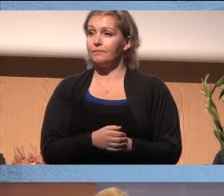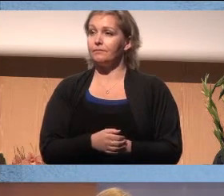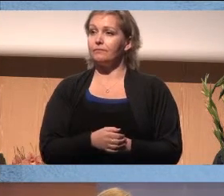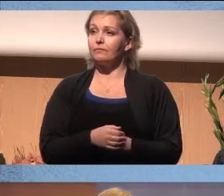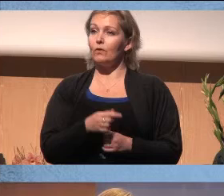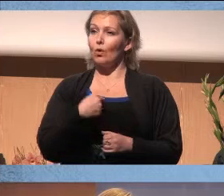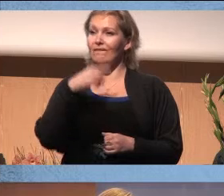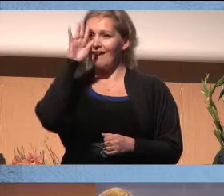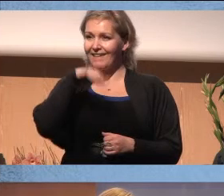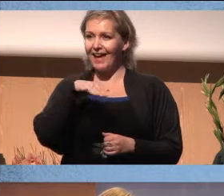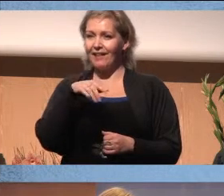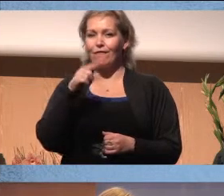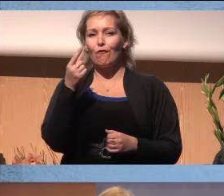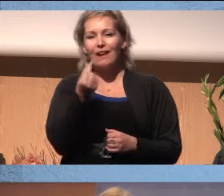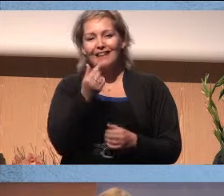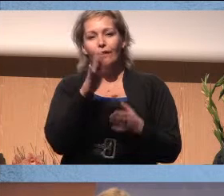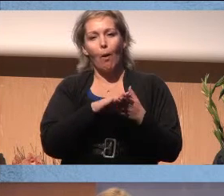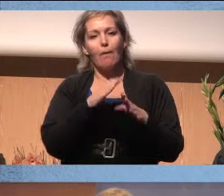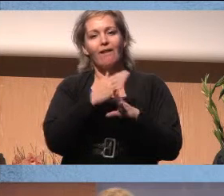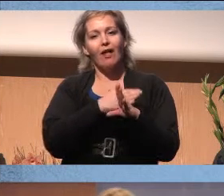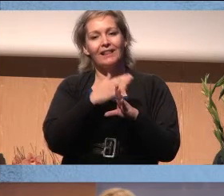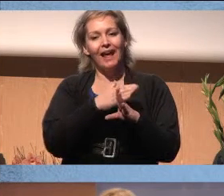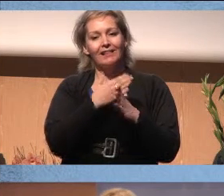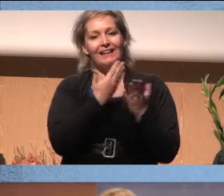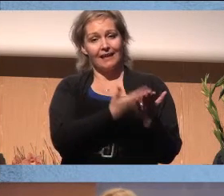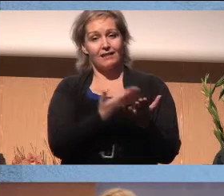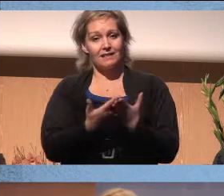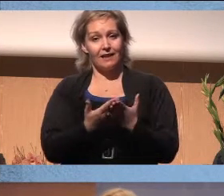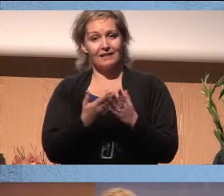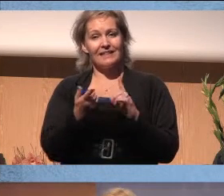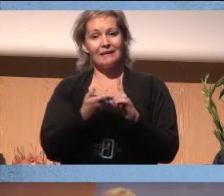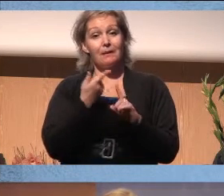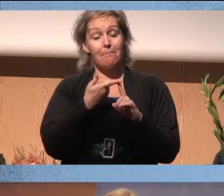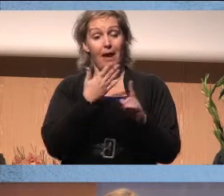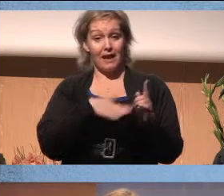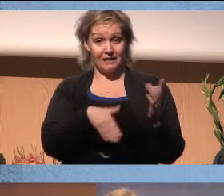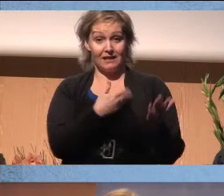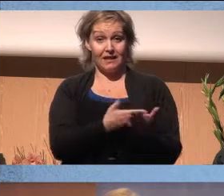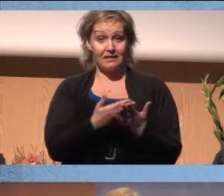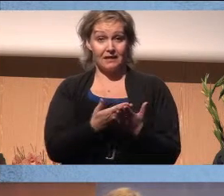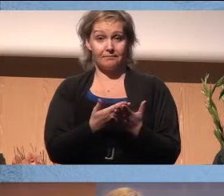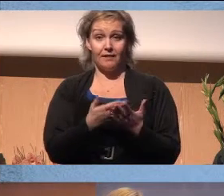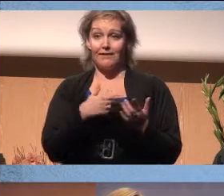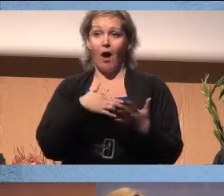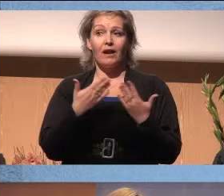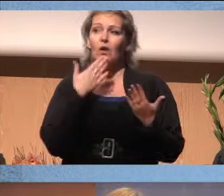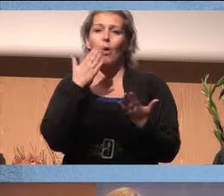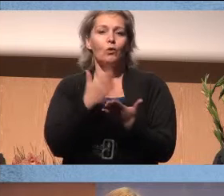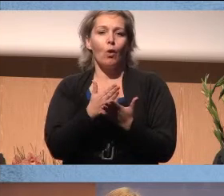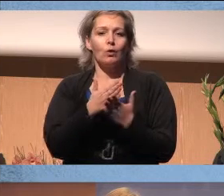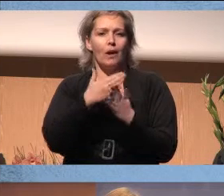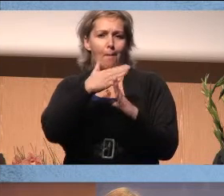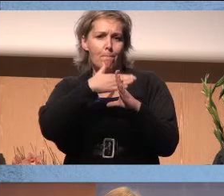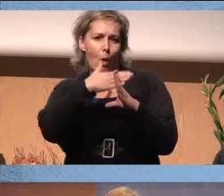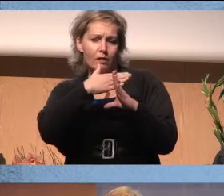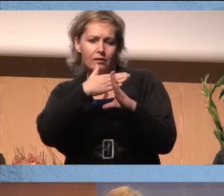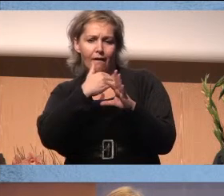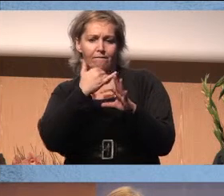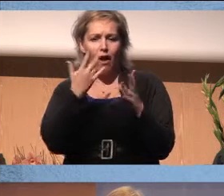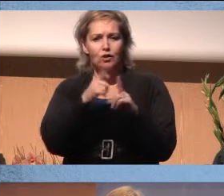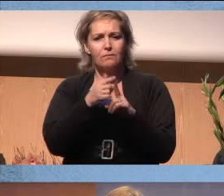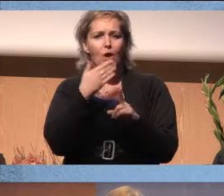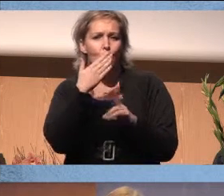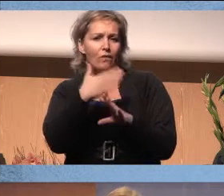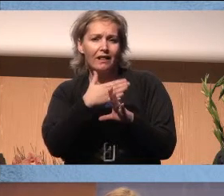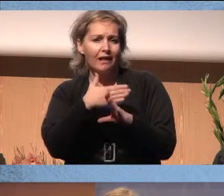Så vet vi for lite om kvaliteten i tjenestene i primærhelsetjenestene. Vi har ikke gode nok måleparametre på hva som er